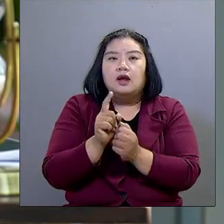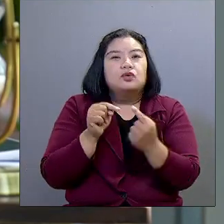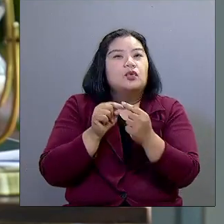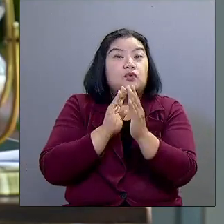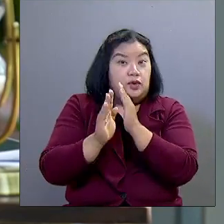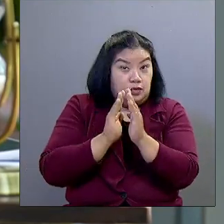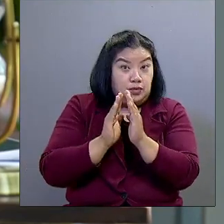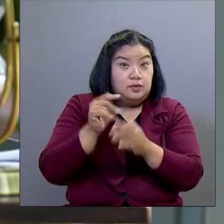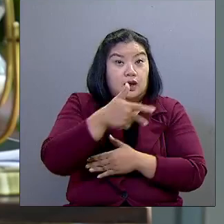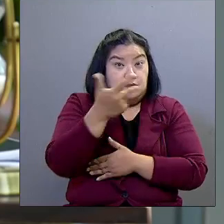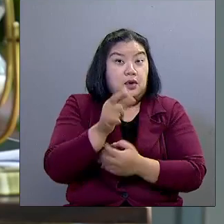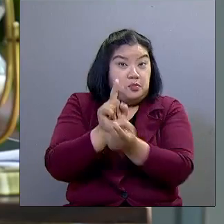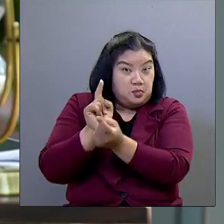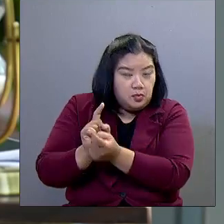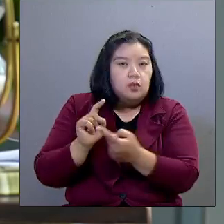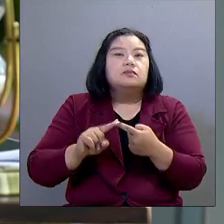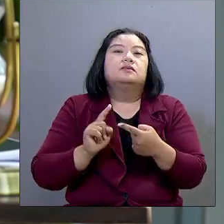ไทย PBS หรือว่าที่อีเมล